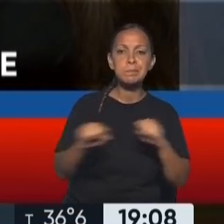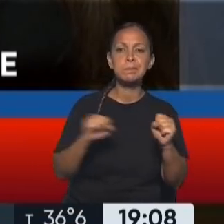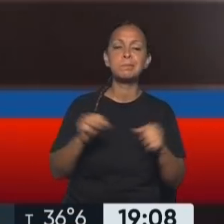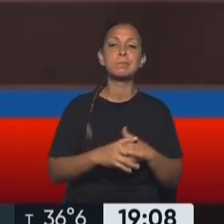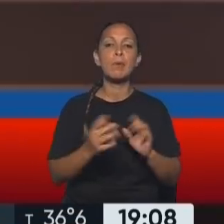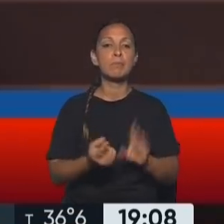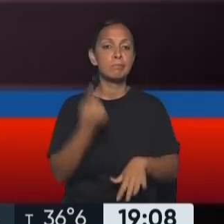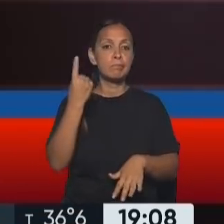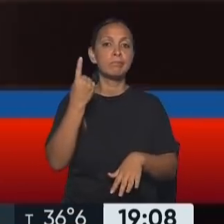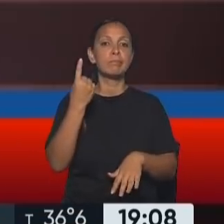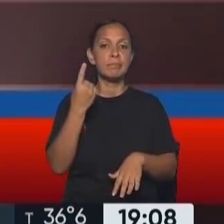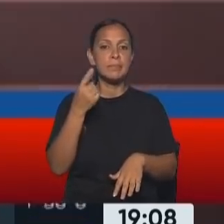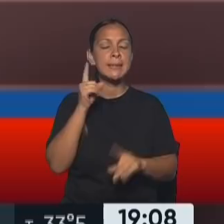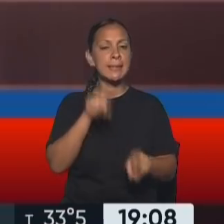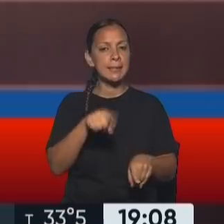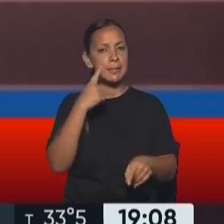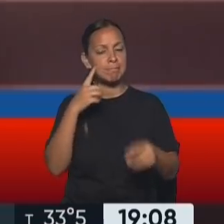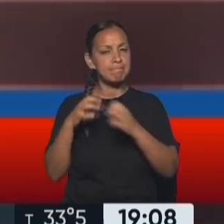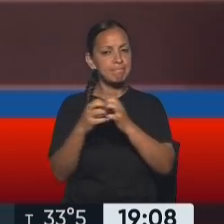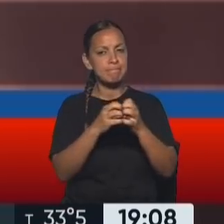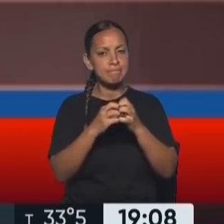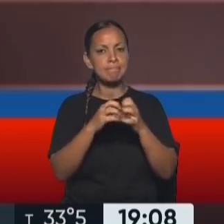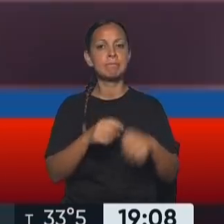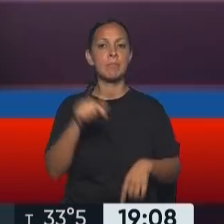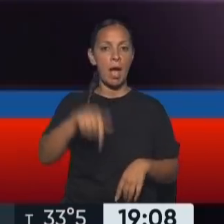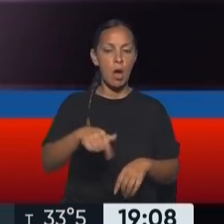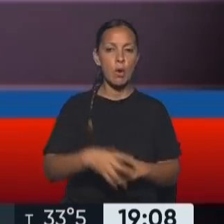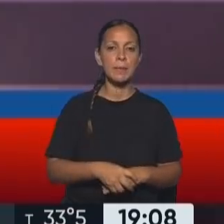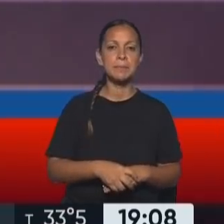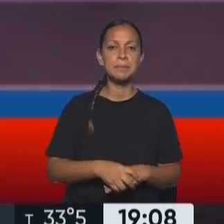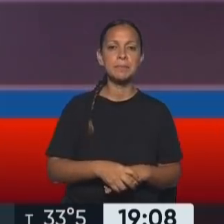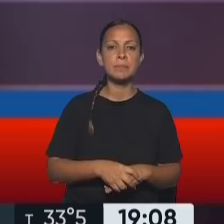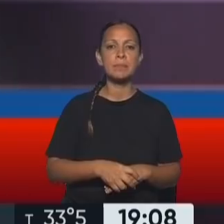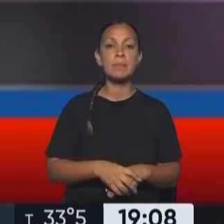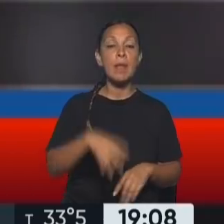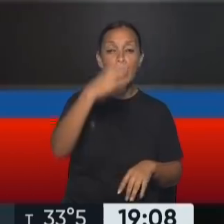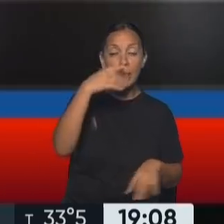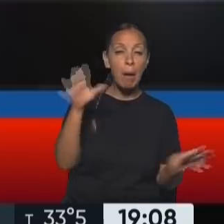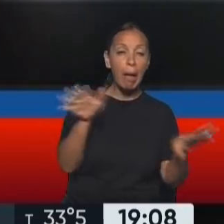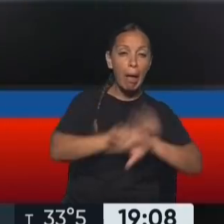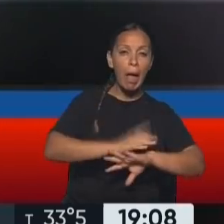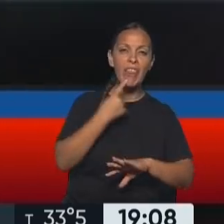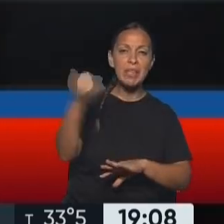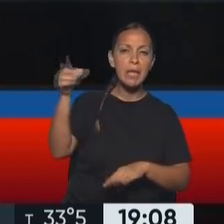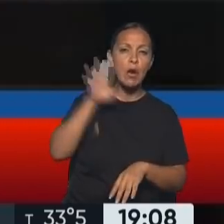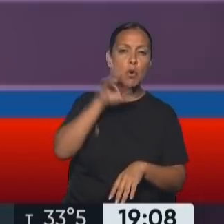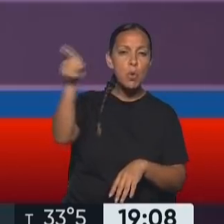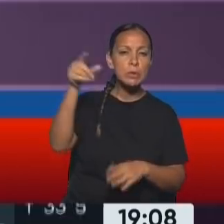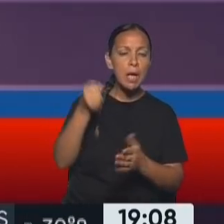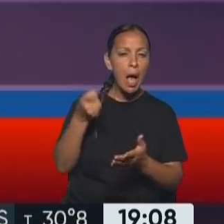сейчас обсуждаем. После этого во всем пытаются обвинить Россию. Вчерашний инцидент